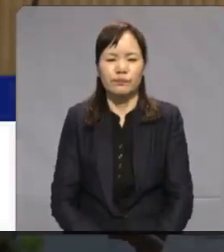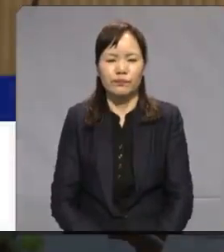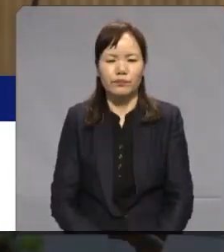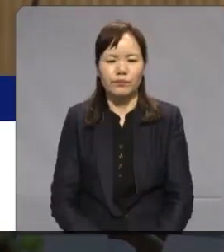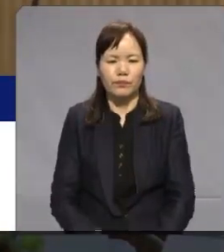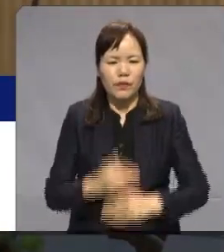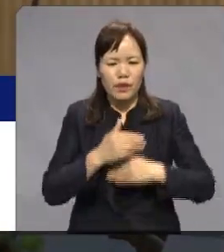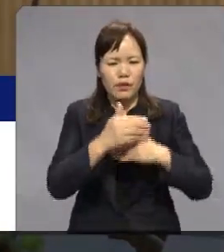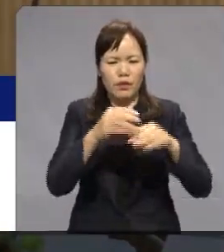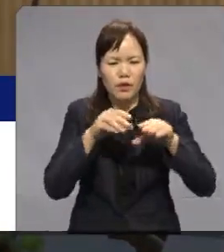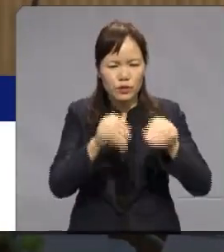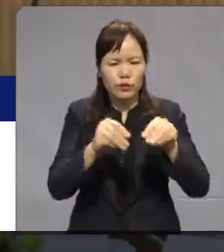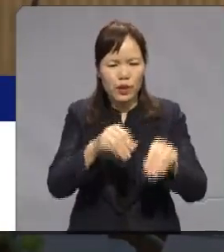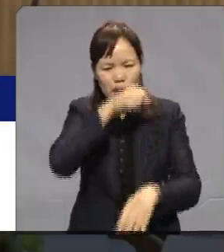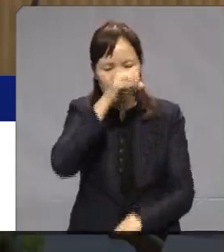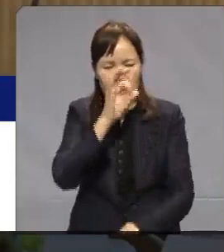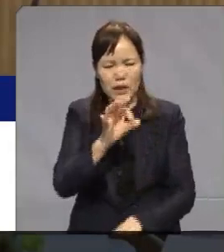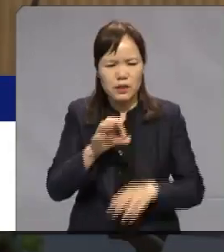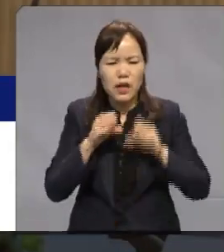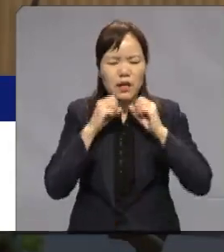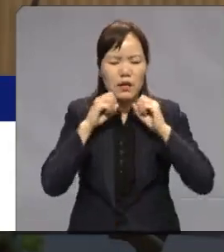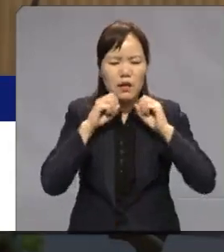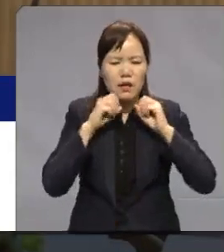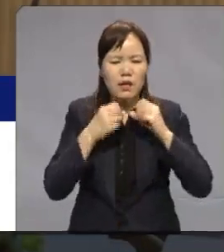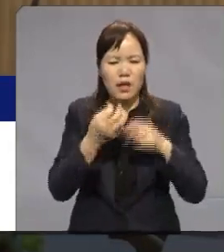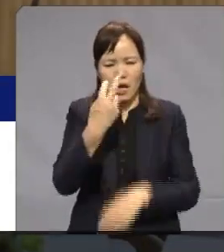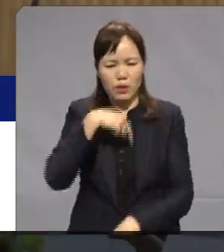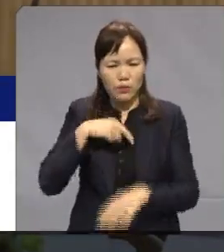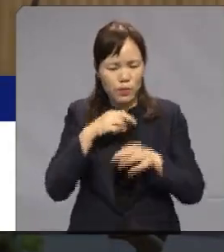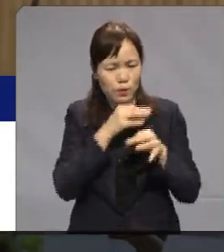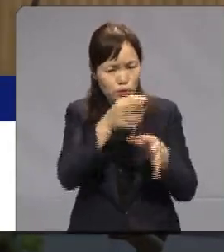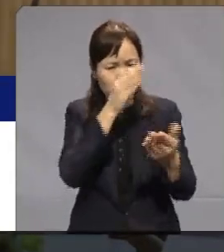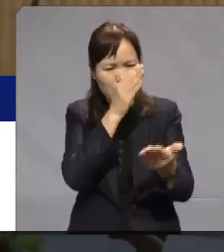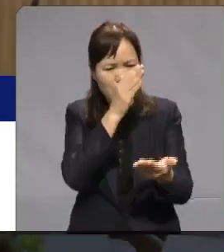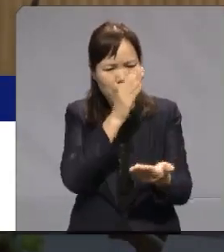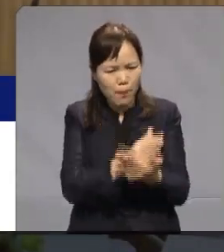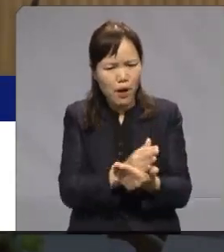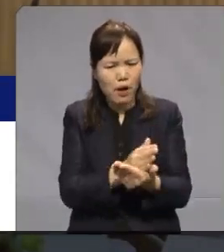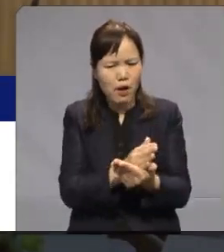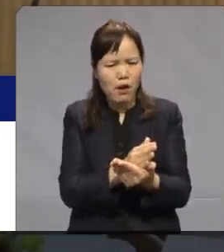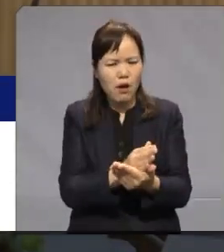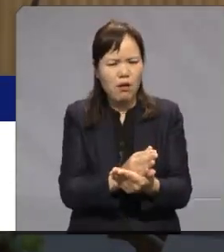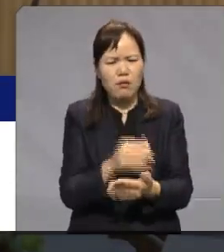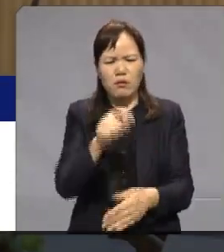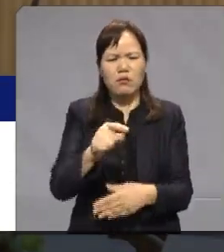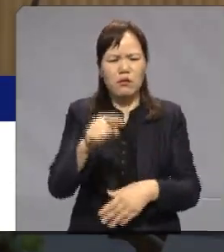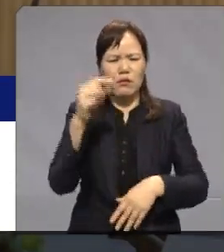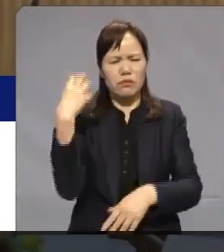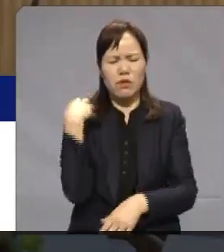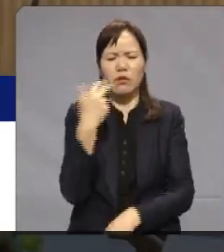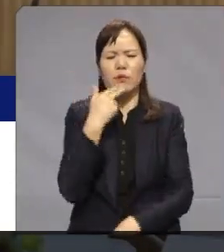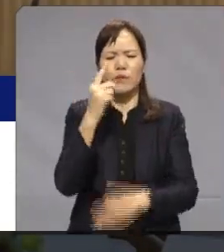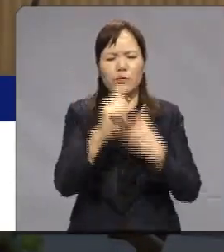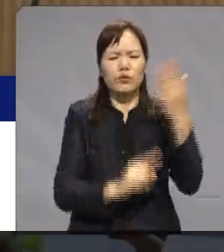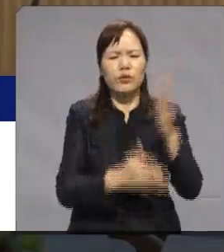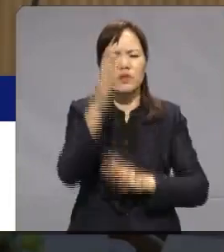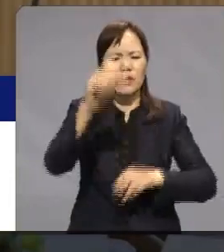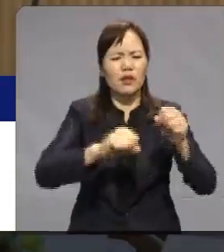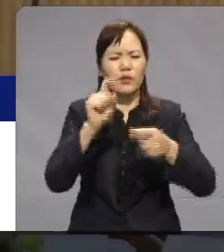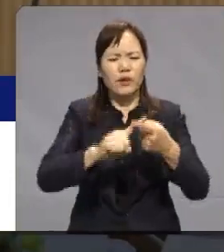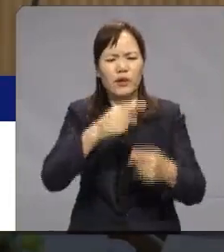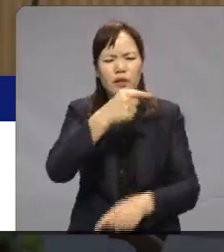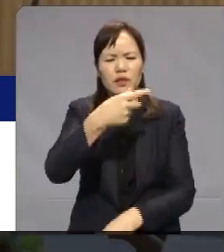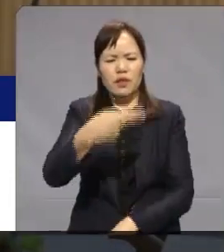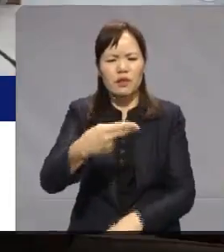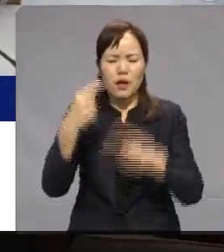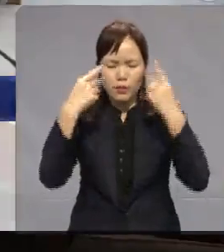중단시키고 예산의 중목 투자를 막아야 된다라고 생각을 해요 좀 무책임한 구리시 행보에 대해서가 경기대 공공 기관으로서 분명하고